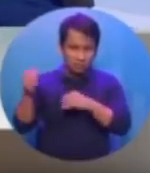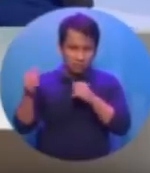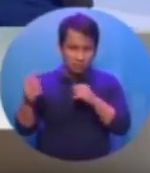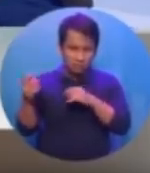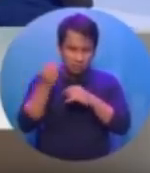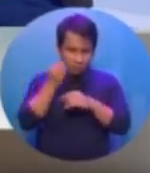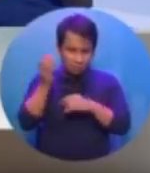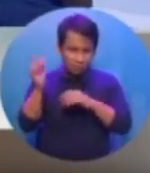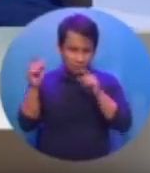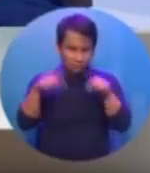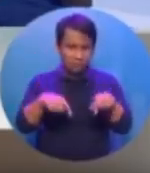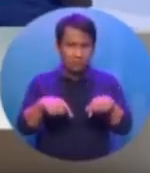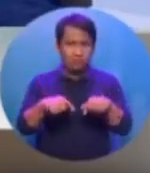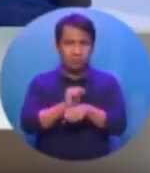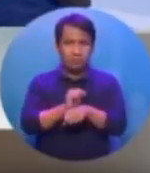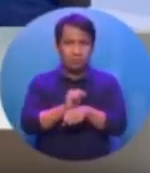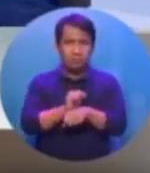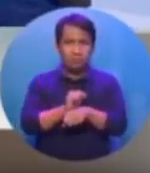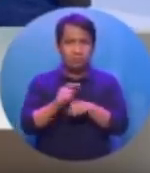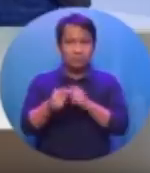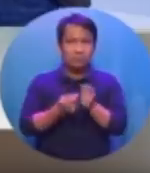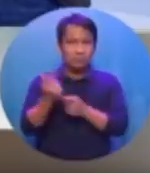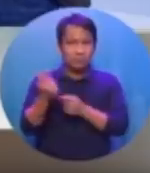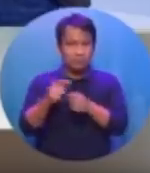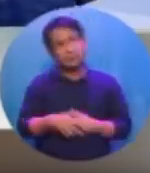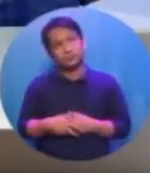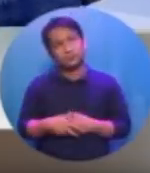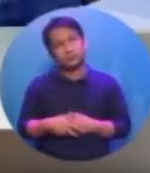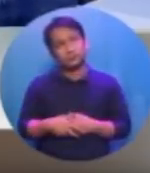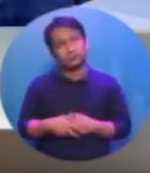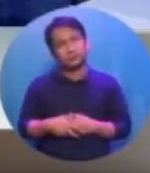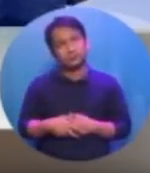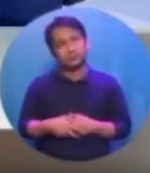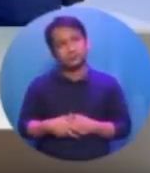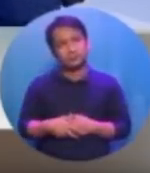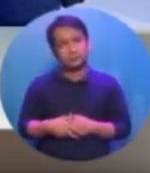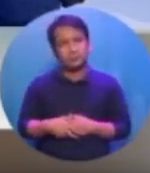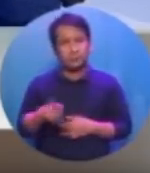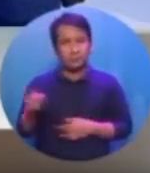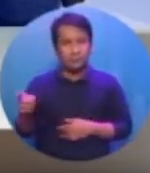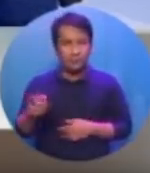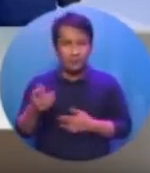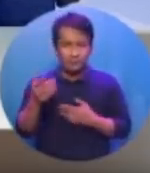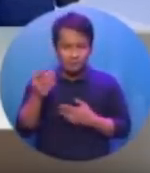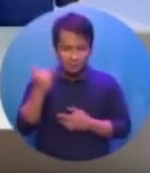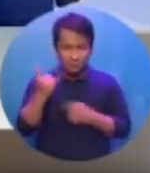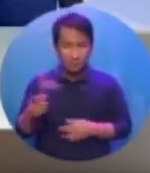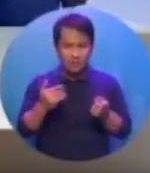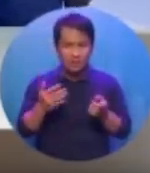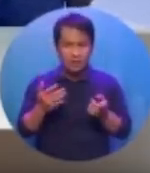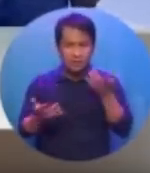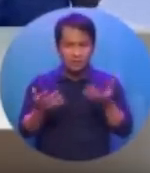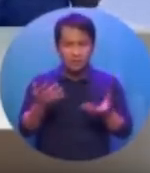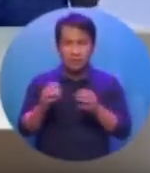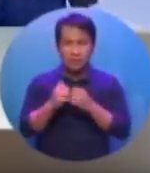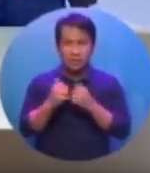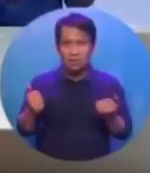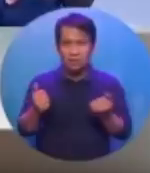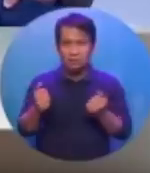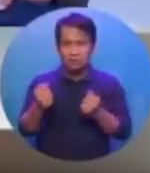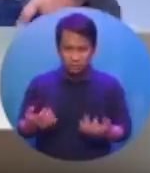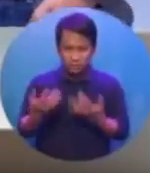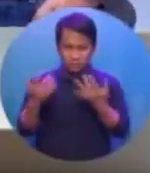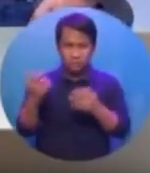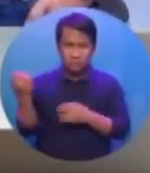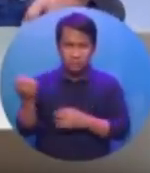pag nakauwi na daw sila galing sa trabaho, tanggalan daw nila ng tali. Anaka, bulabog, iskandalo dito, Nay. Paano po pag nagkaroon ng